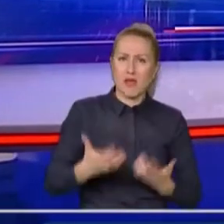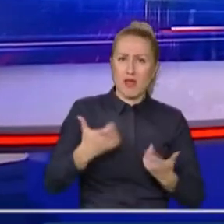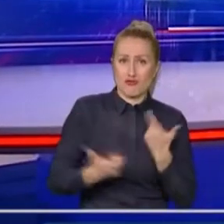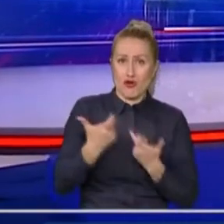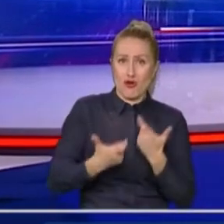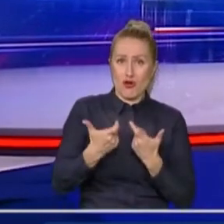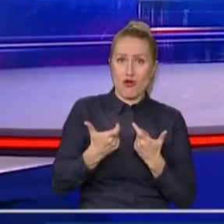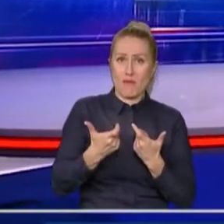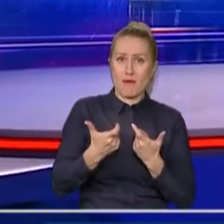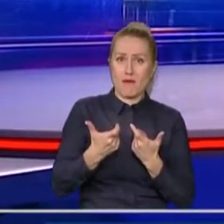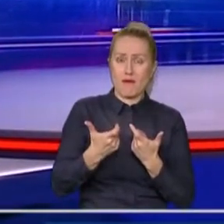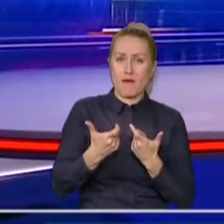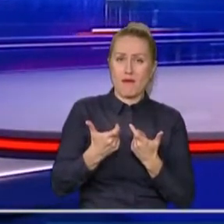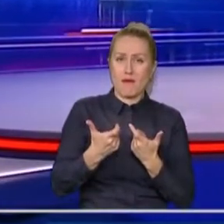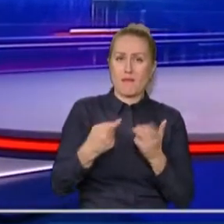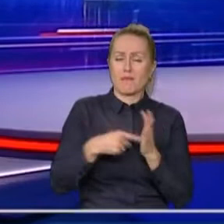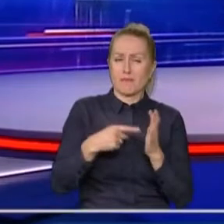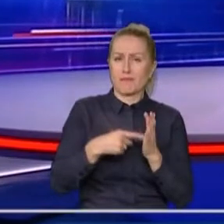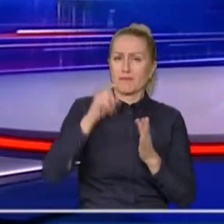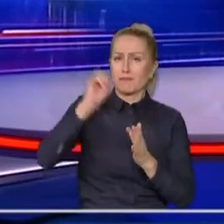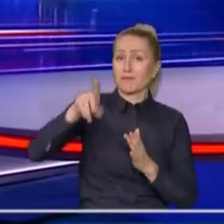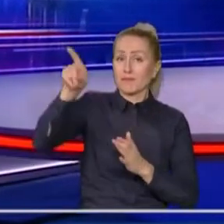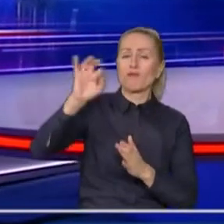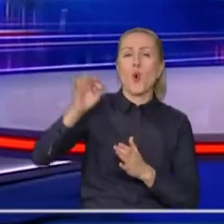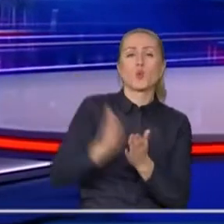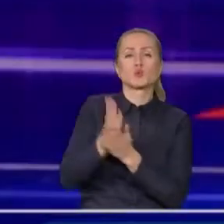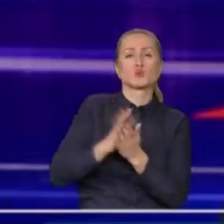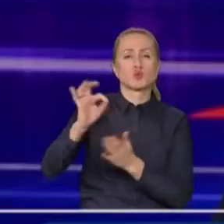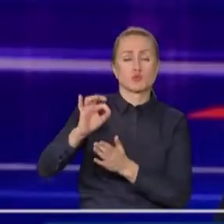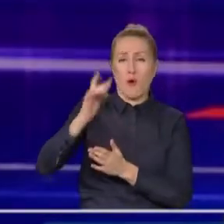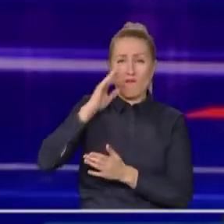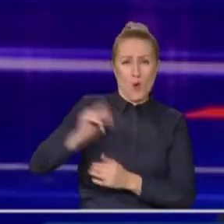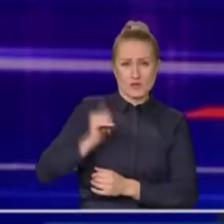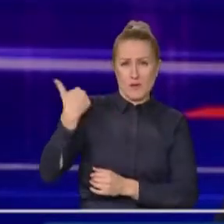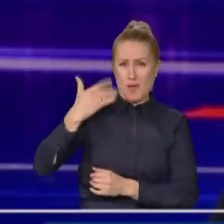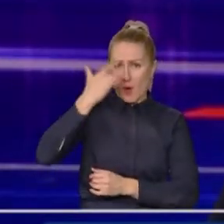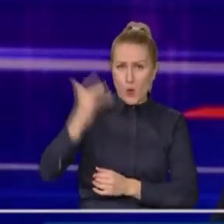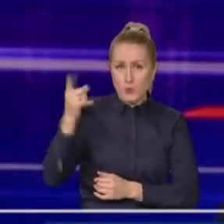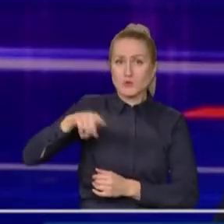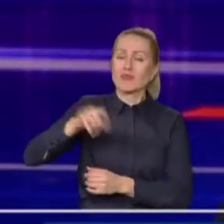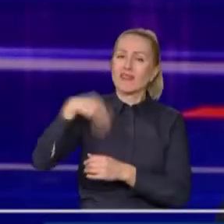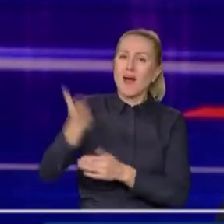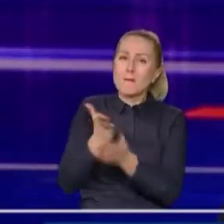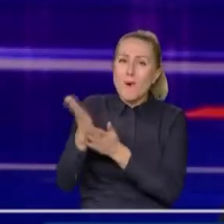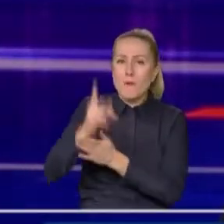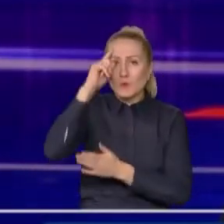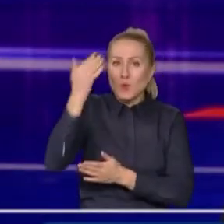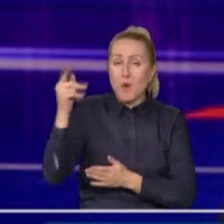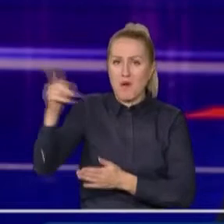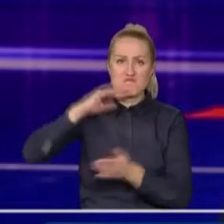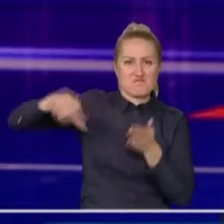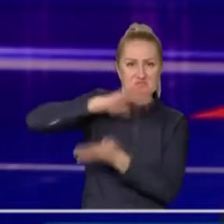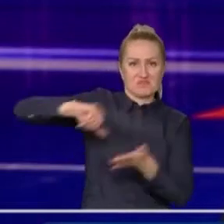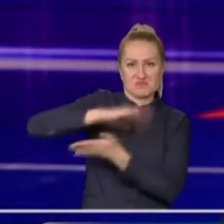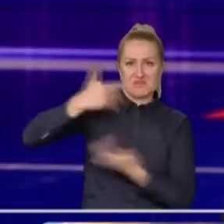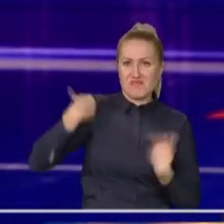wysłać do służb reżimu Łukaszenki pomoc humanitarną, która wielokrotnie była odrzucana.